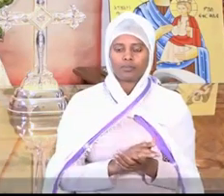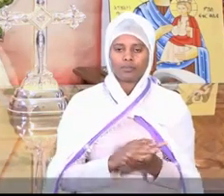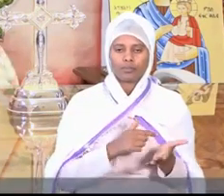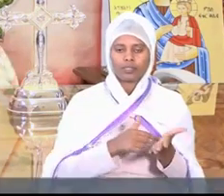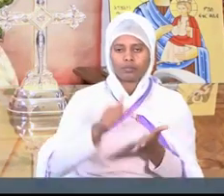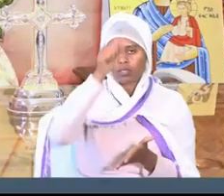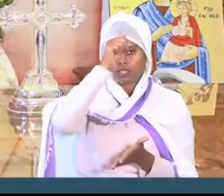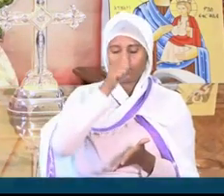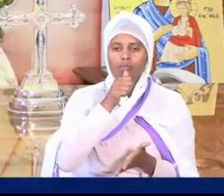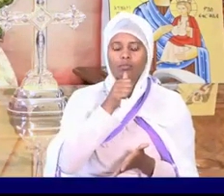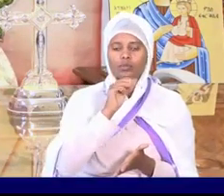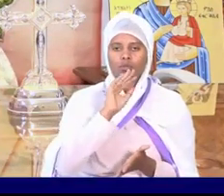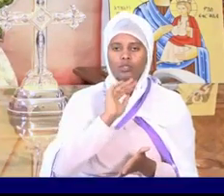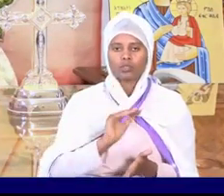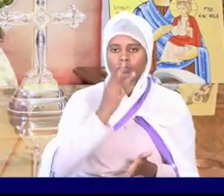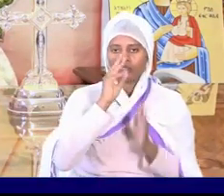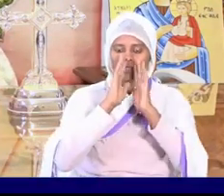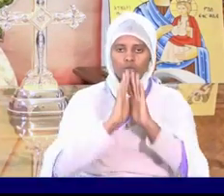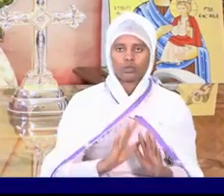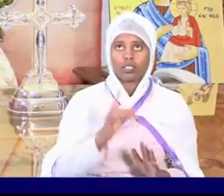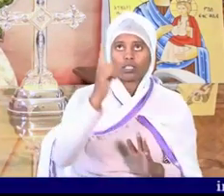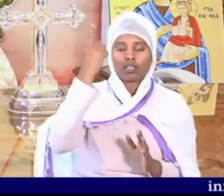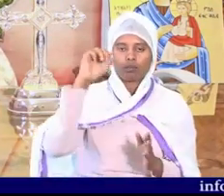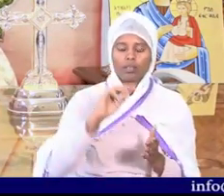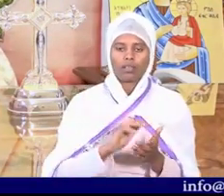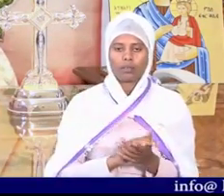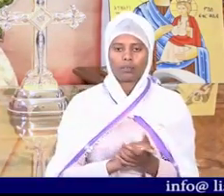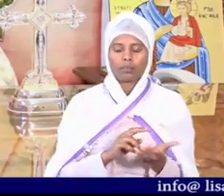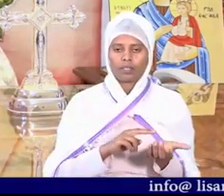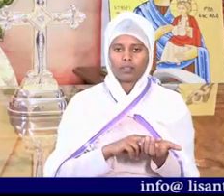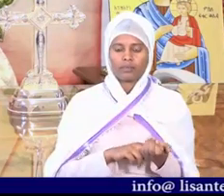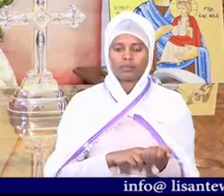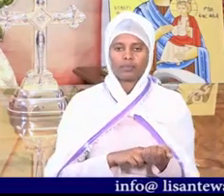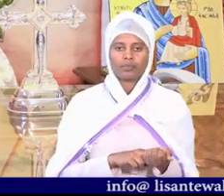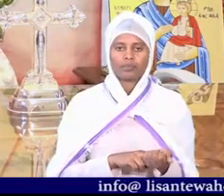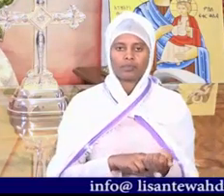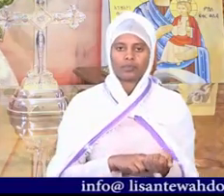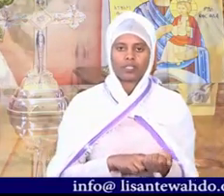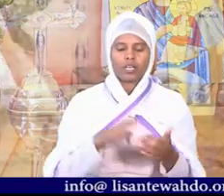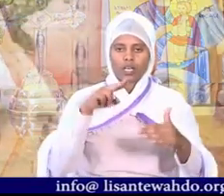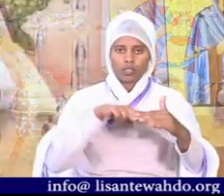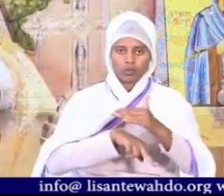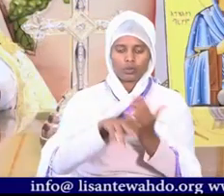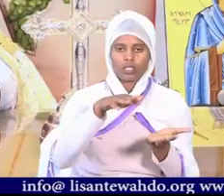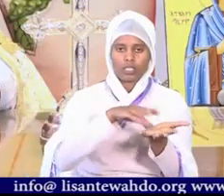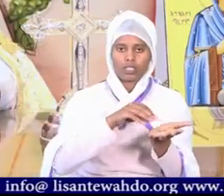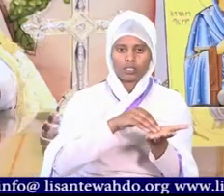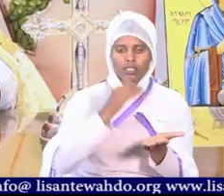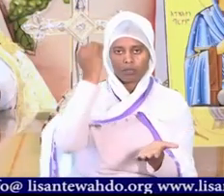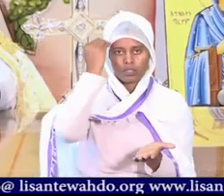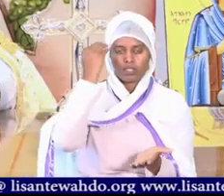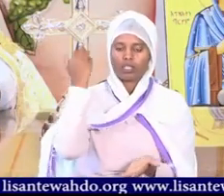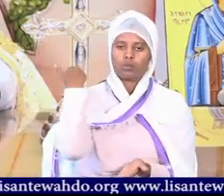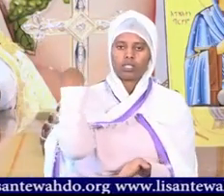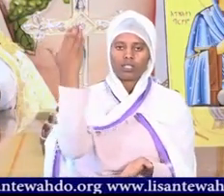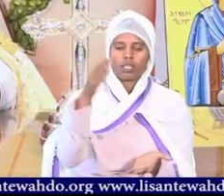አምላክ በስመአብ ወወልድ ወመንፈስ ቅዱስ አሐዱ አምላክ አሜን። አውስተ ሀገርን